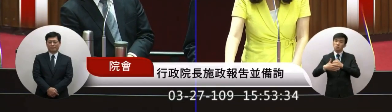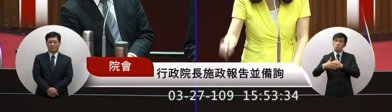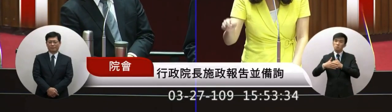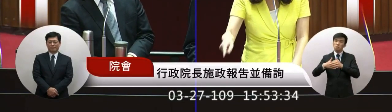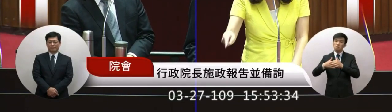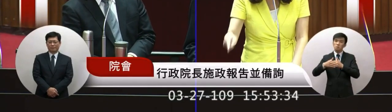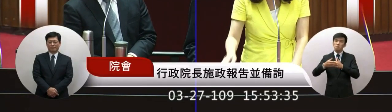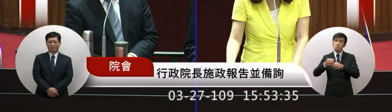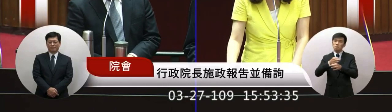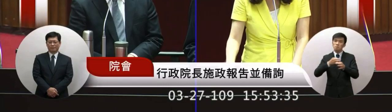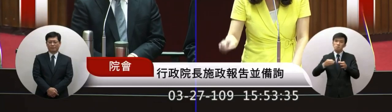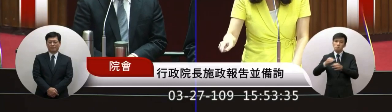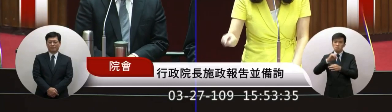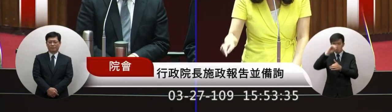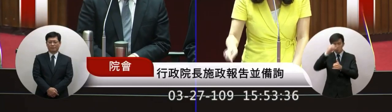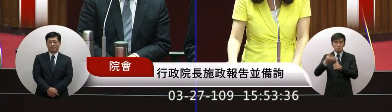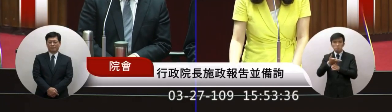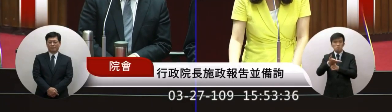成的